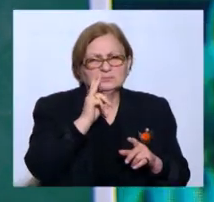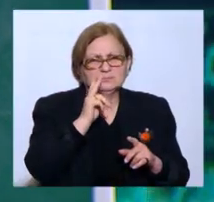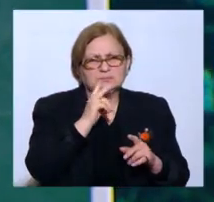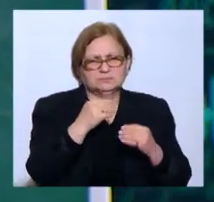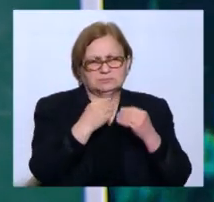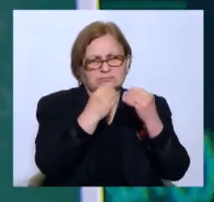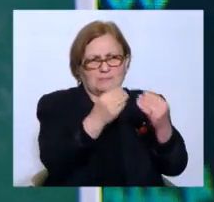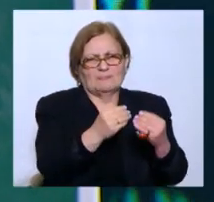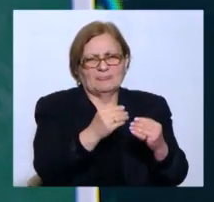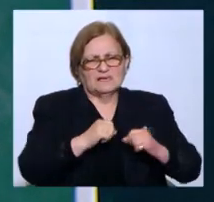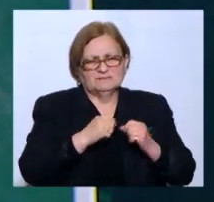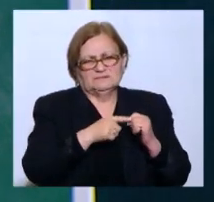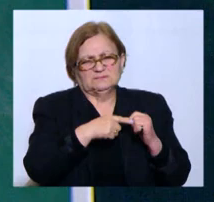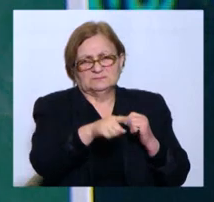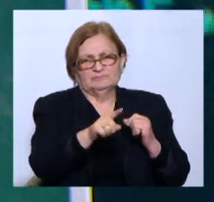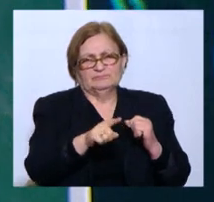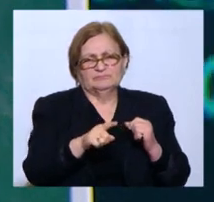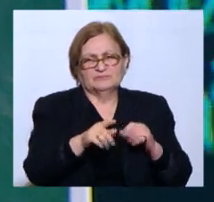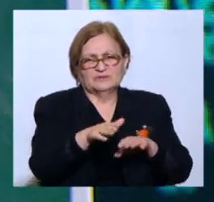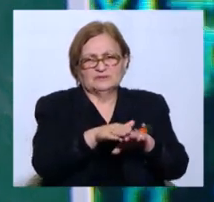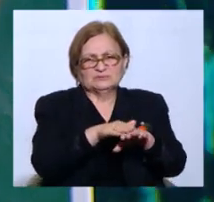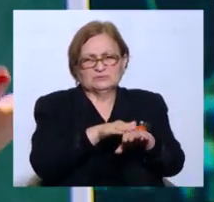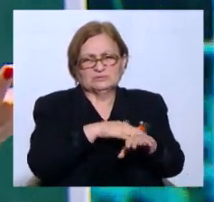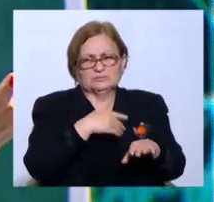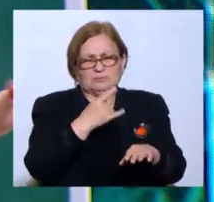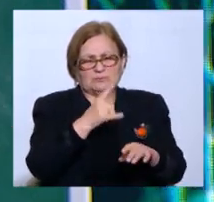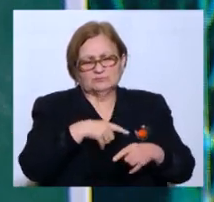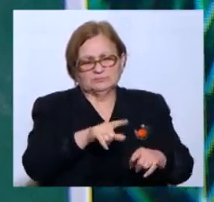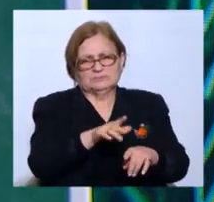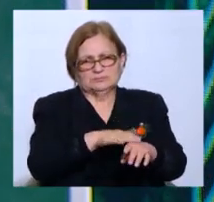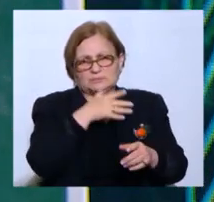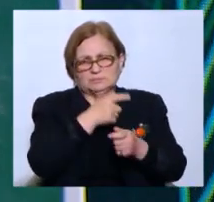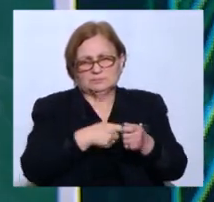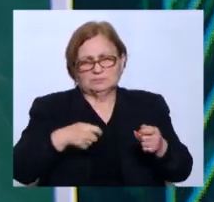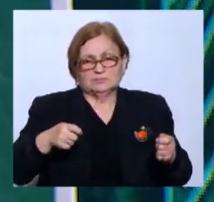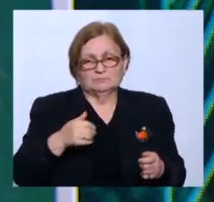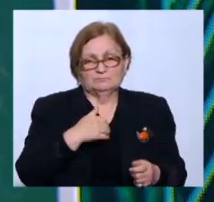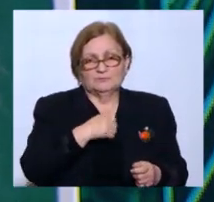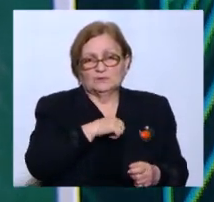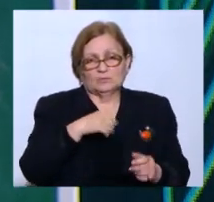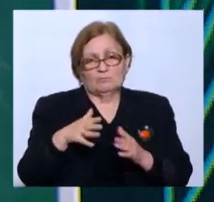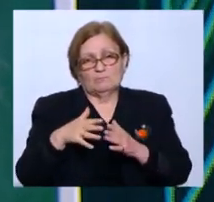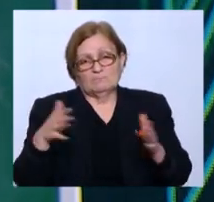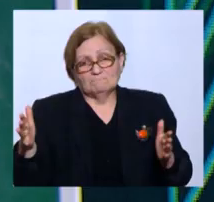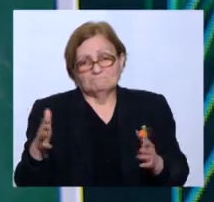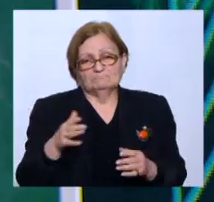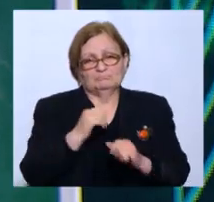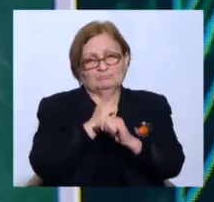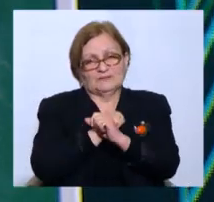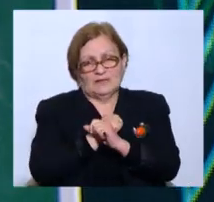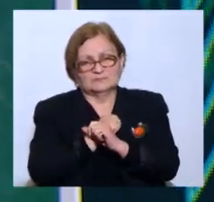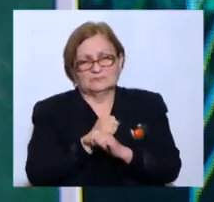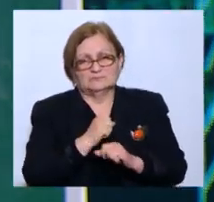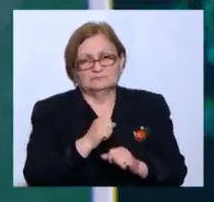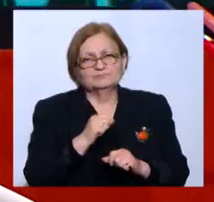თავისი მოსწავლეებისთვის, რომ ეს ყველაფერი დიდი დრო დაეხარჯოთ ამის გაკეთებისთვის. და თვითონ ცოტა მეტი დრო ქონოდა, რომ დაესვენა. ხანდახან